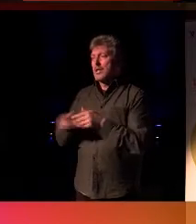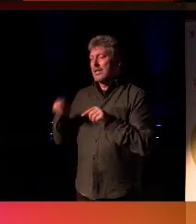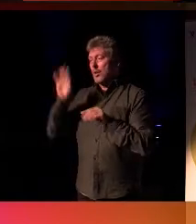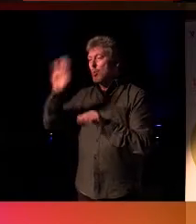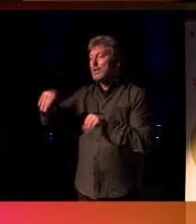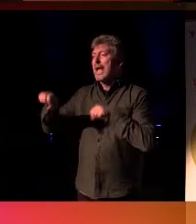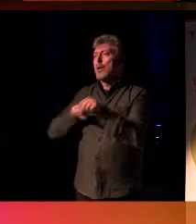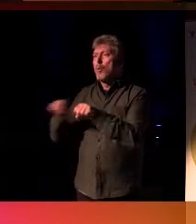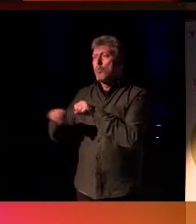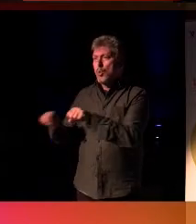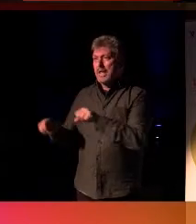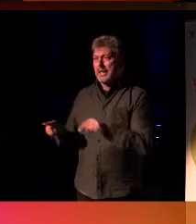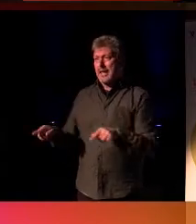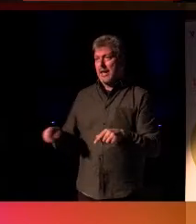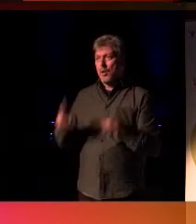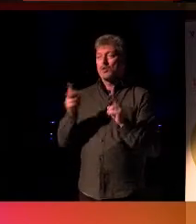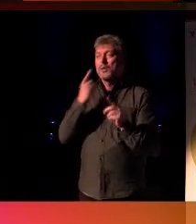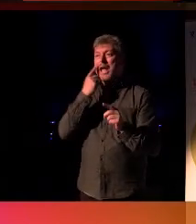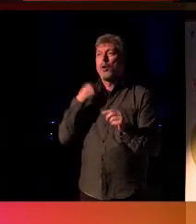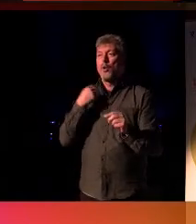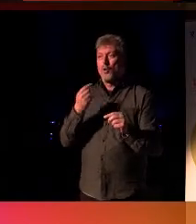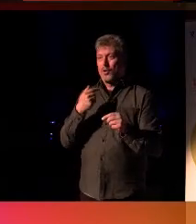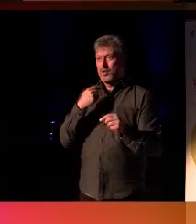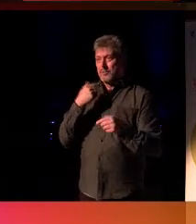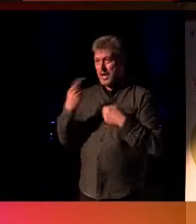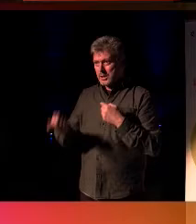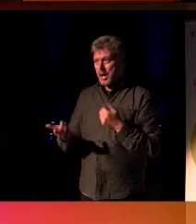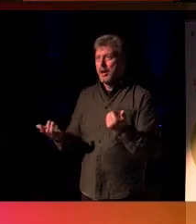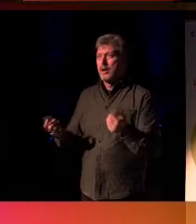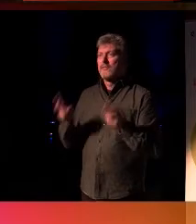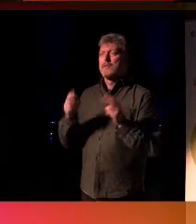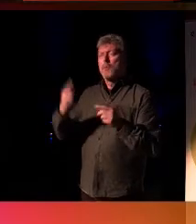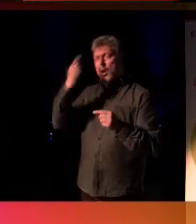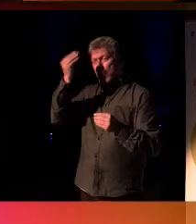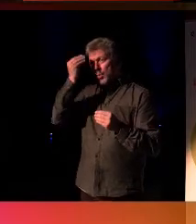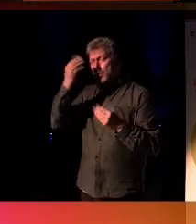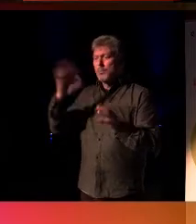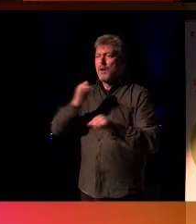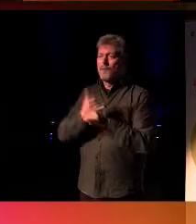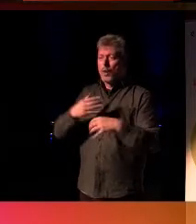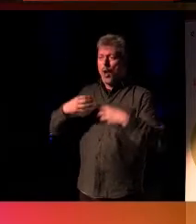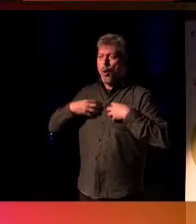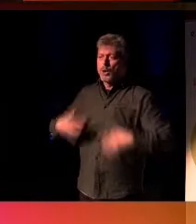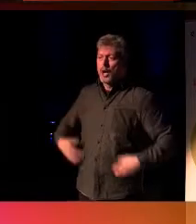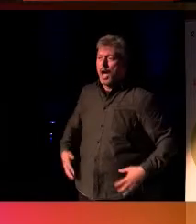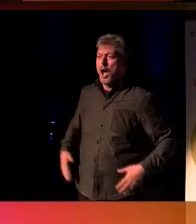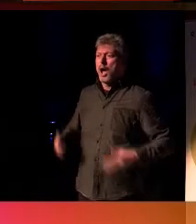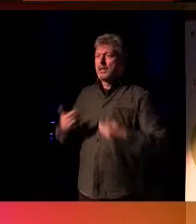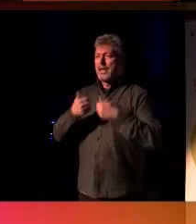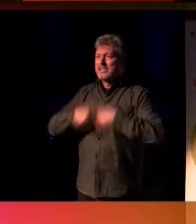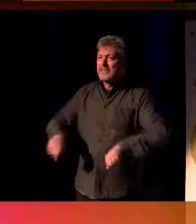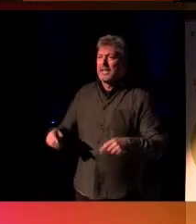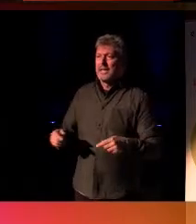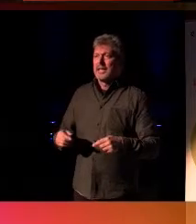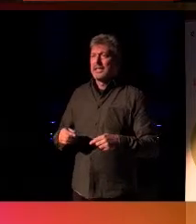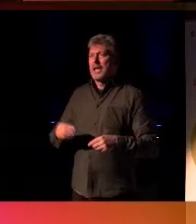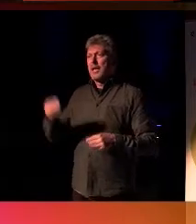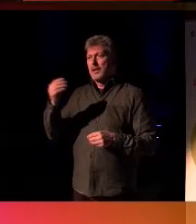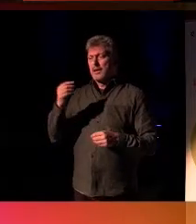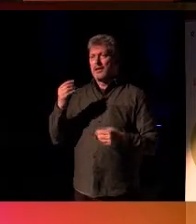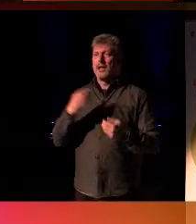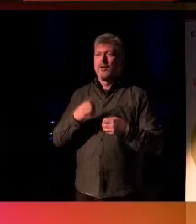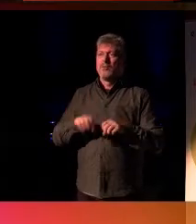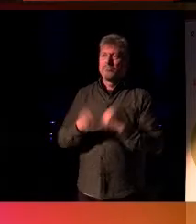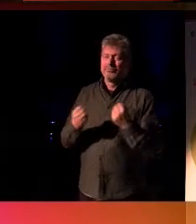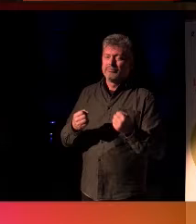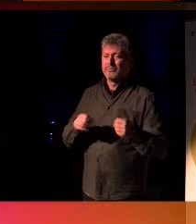i går, så må vi ha kunnskap om hvordan organene svikter, funksjonssvikt, kompenserende faktorer,